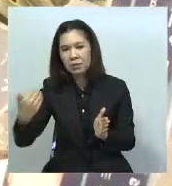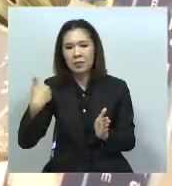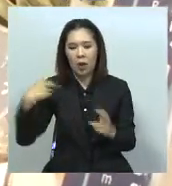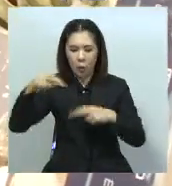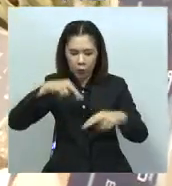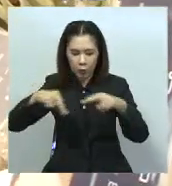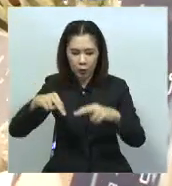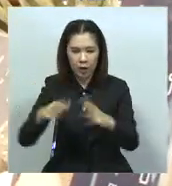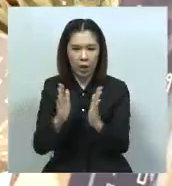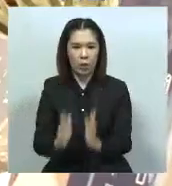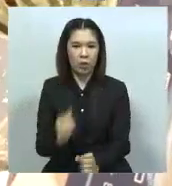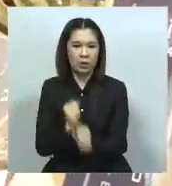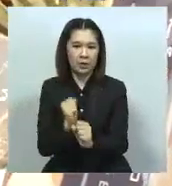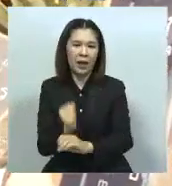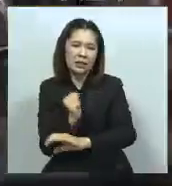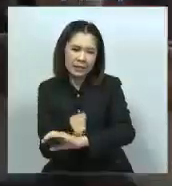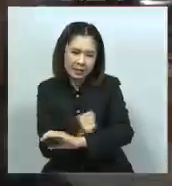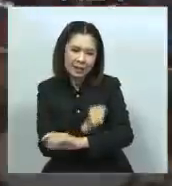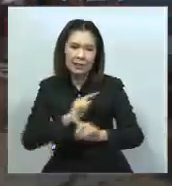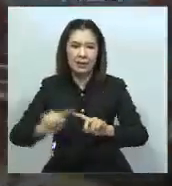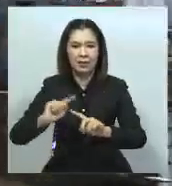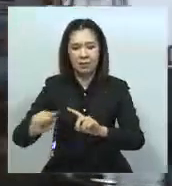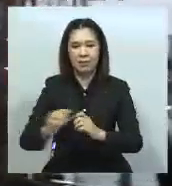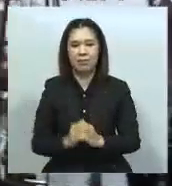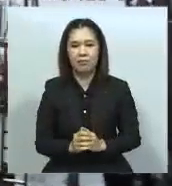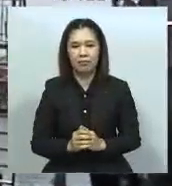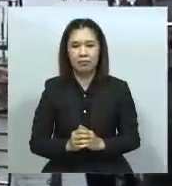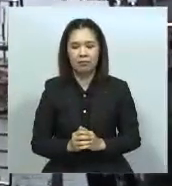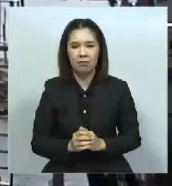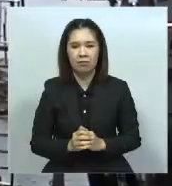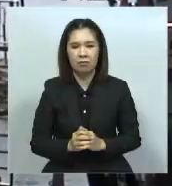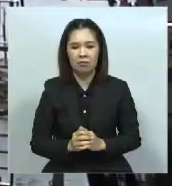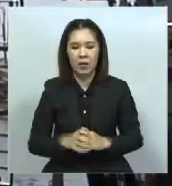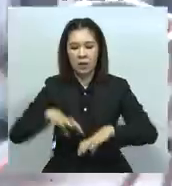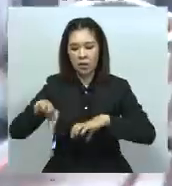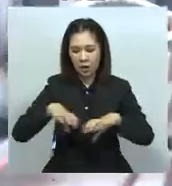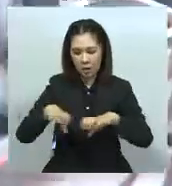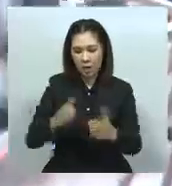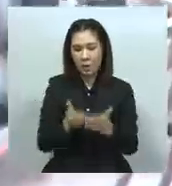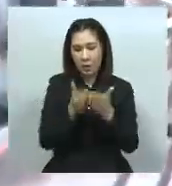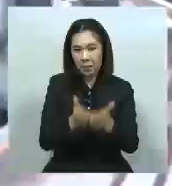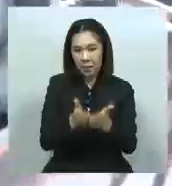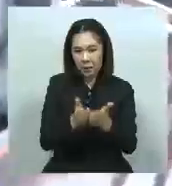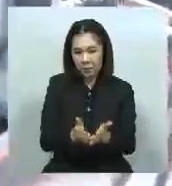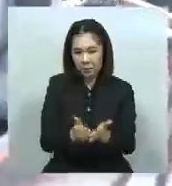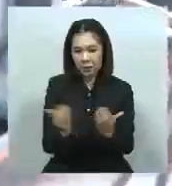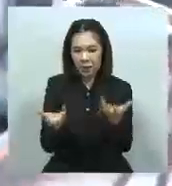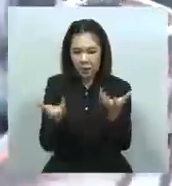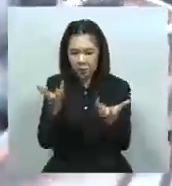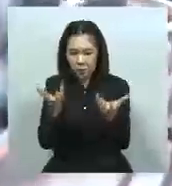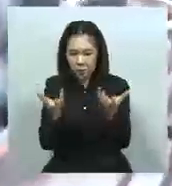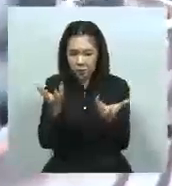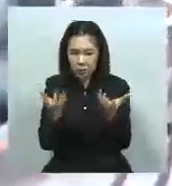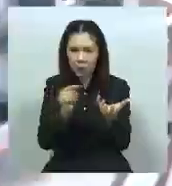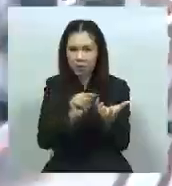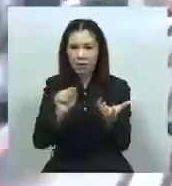แลพี่น้องแรงงานภาคการประมงด้วยซึ่งก็เดินหน้าไปพร้อมกับการบริหารจัดการประมงให้เกิดความสมดุลไม่ให้มี